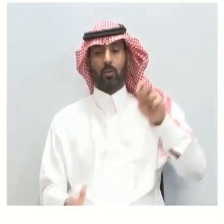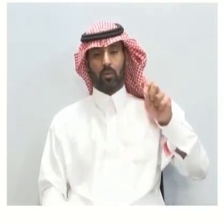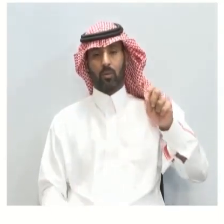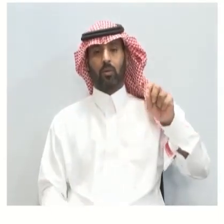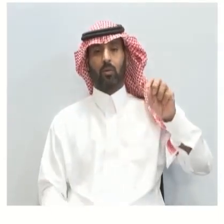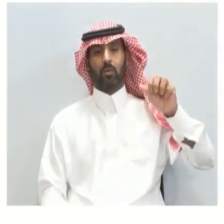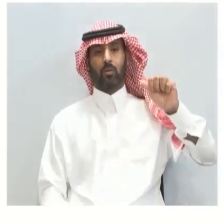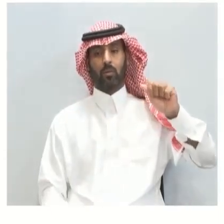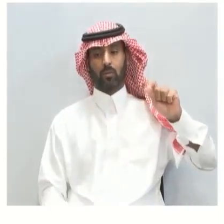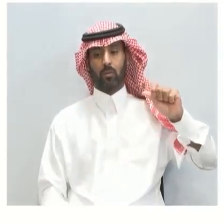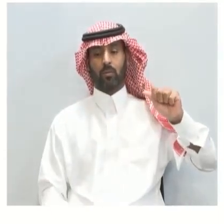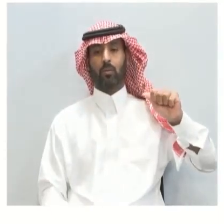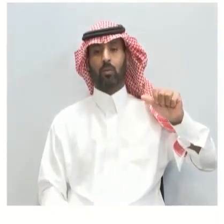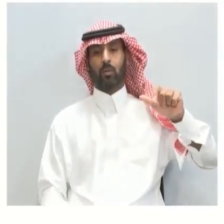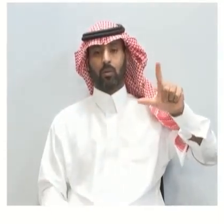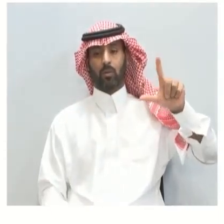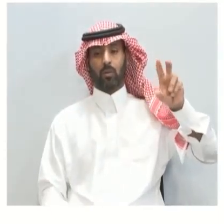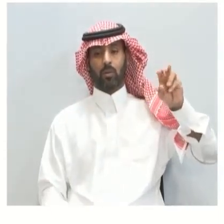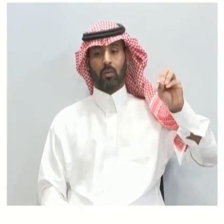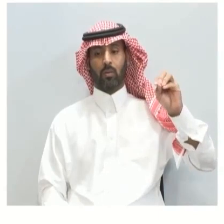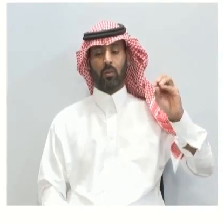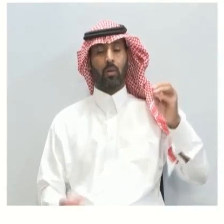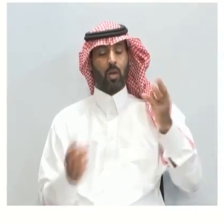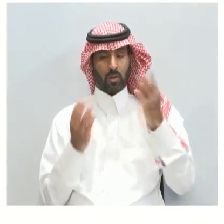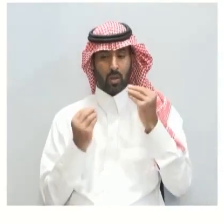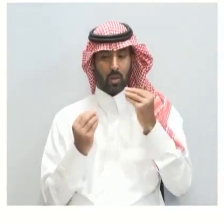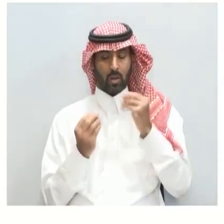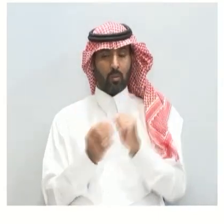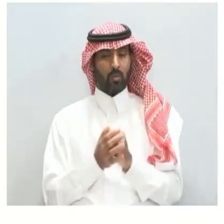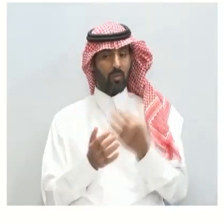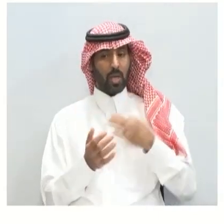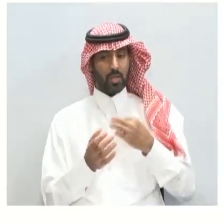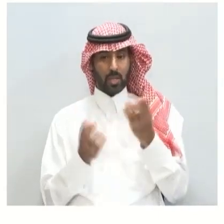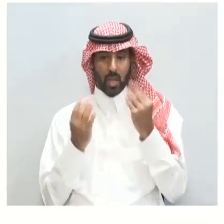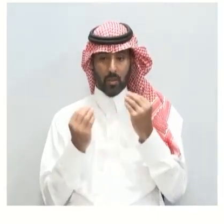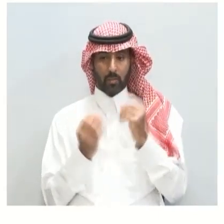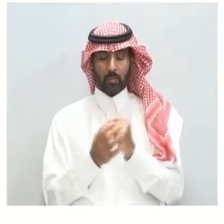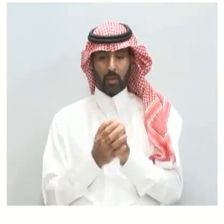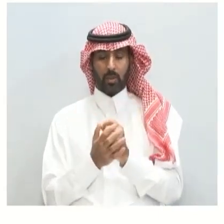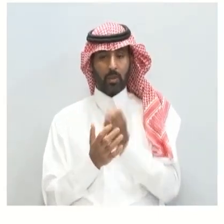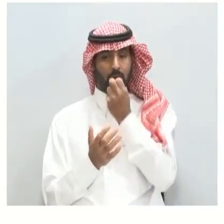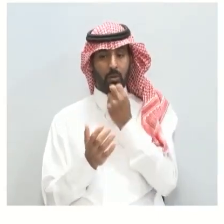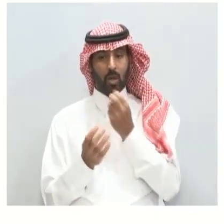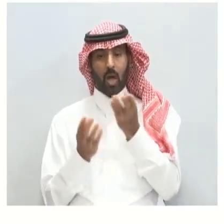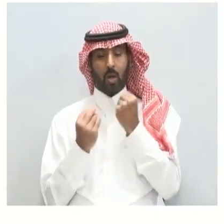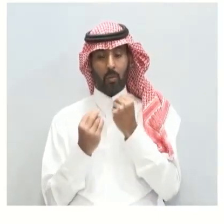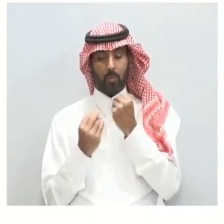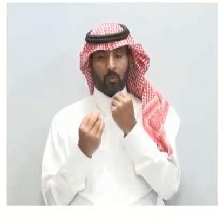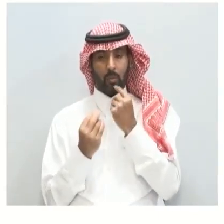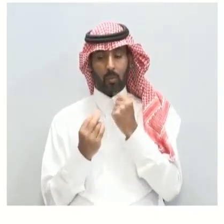نقول حقيقه الامر فضله اي فضل تعلم هذا العلم القران الكريم هو من اشرف